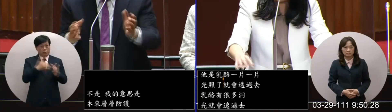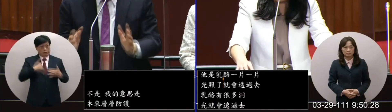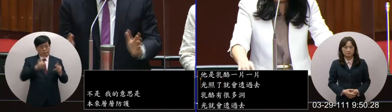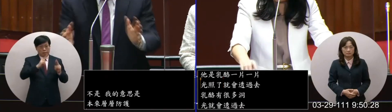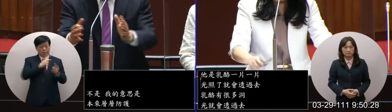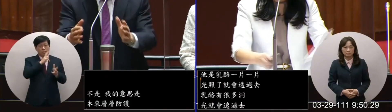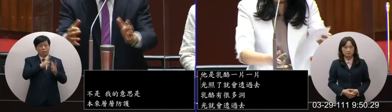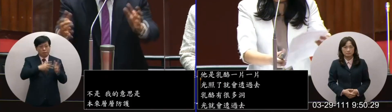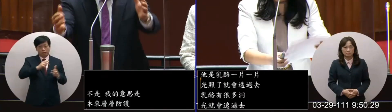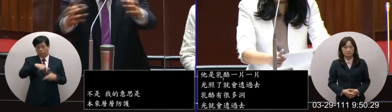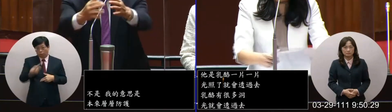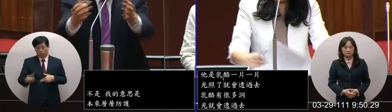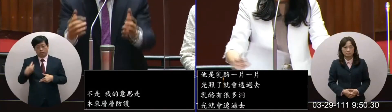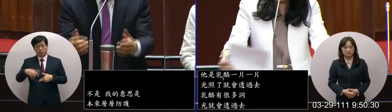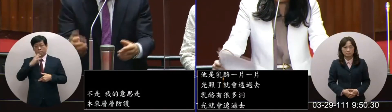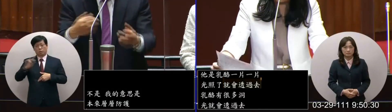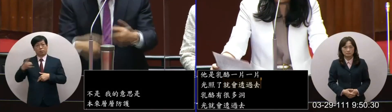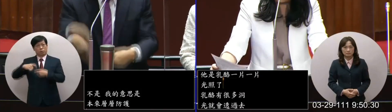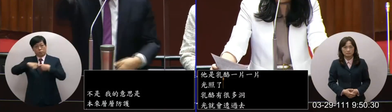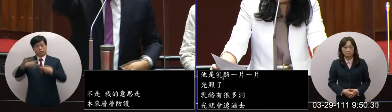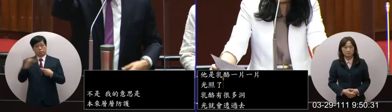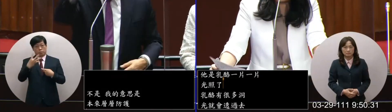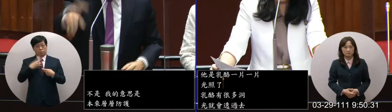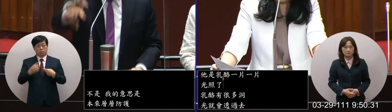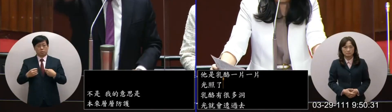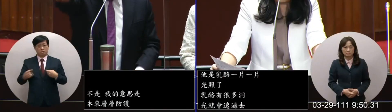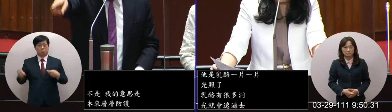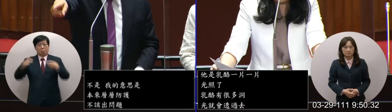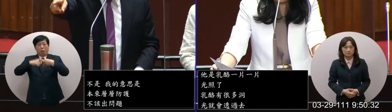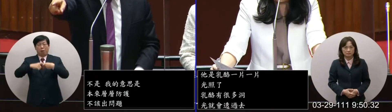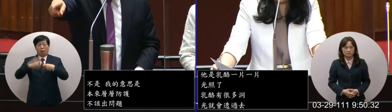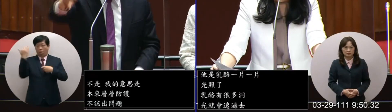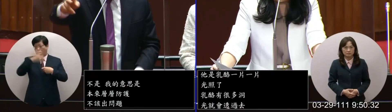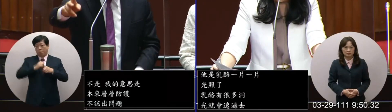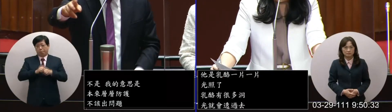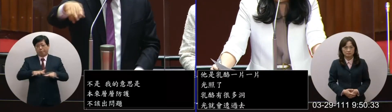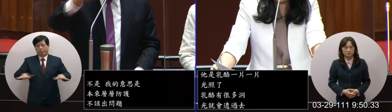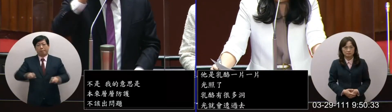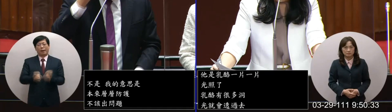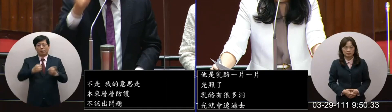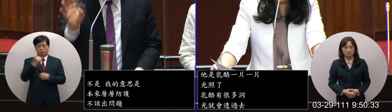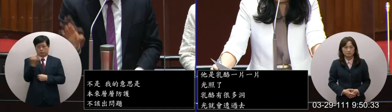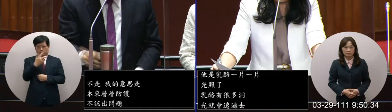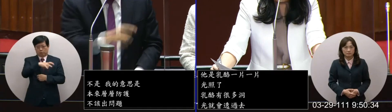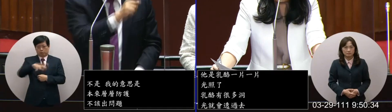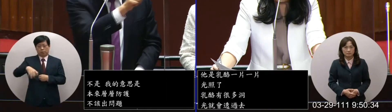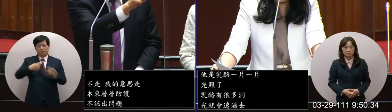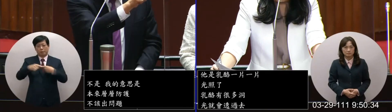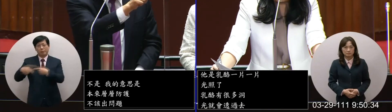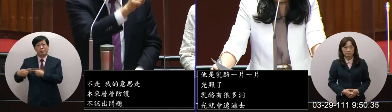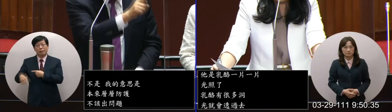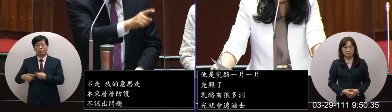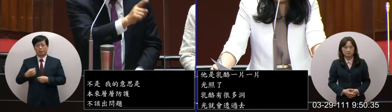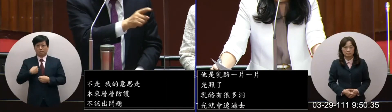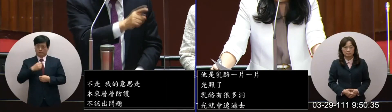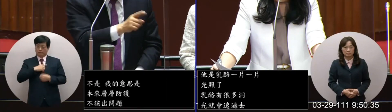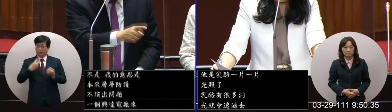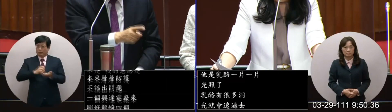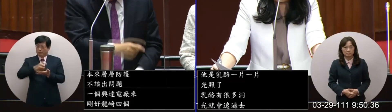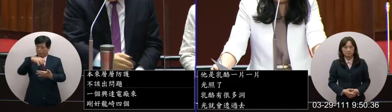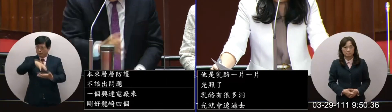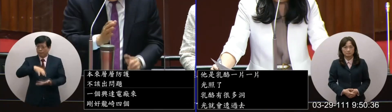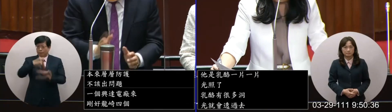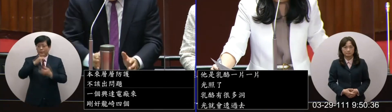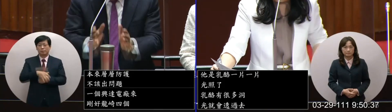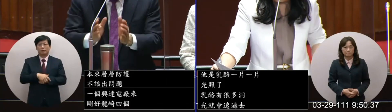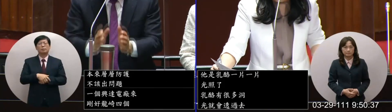好隆起也四个把它接在一起，所以整个就跳到南部七个。这就是我们在台的报告里面